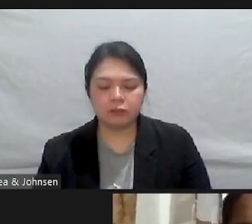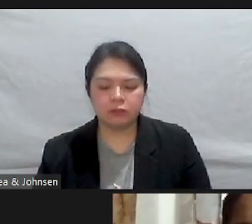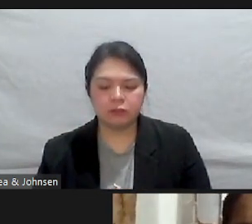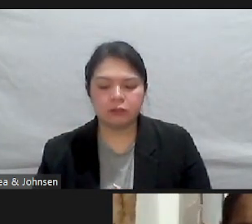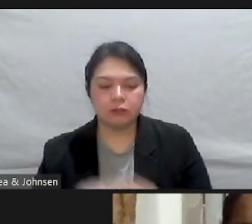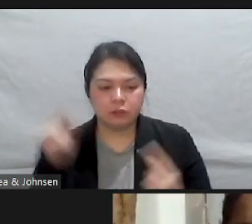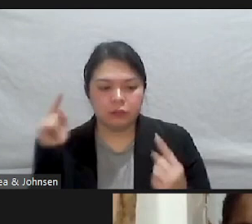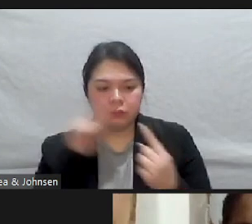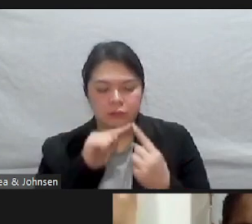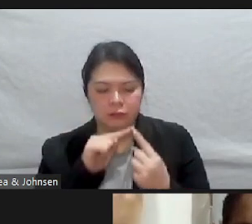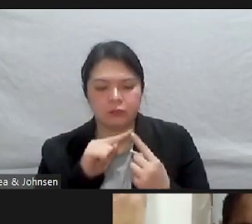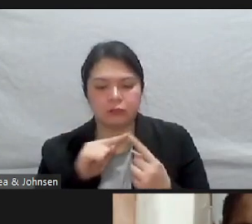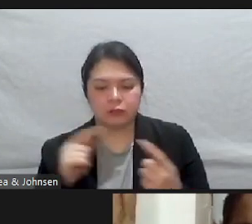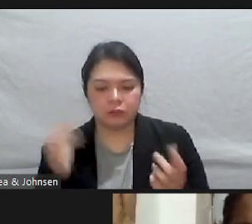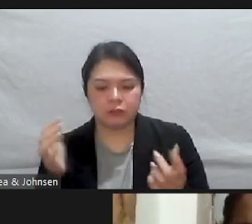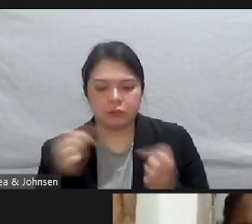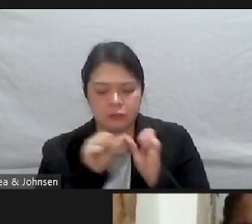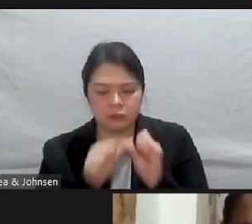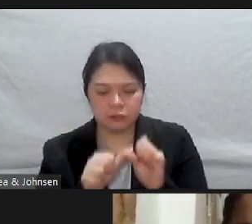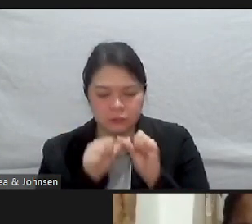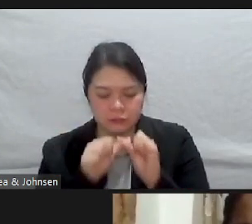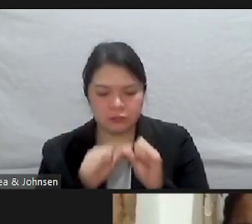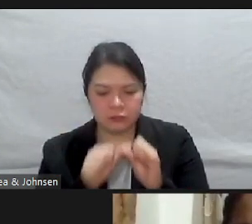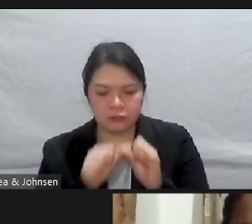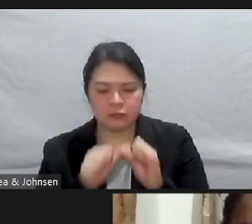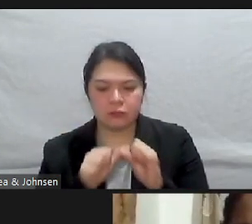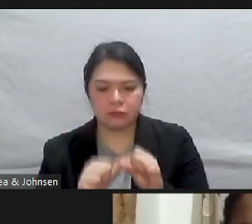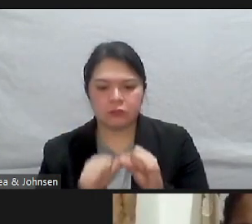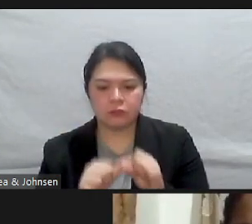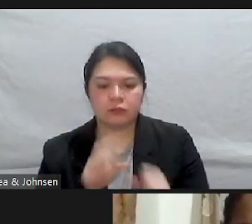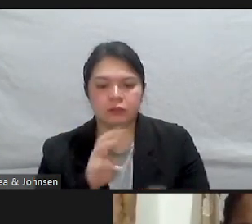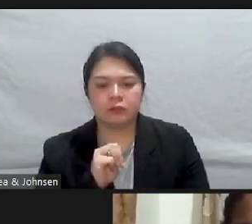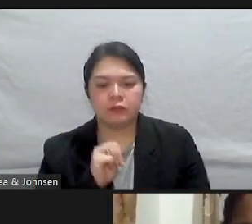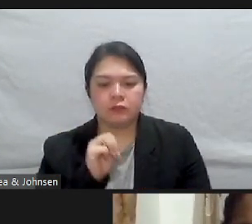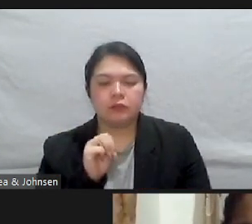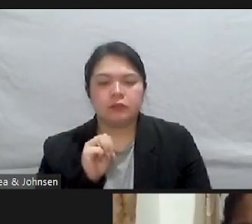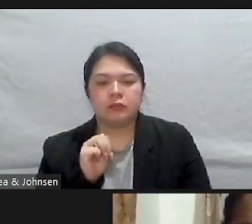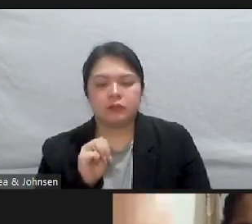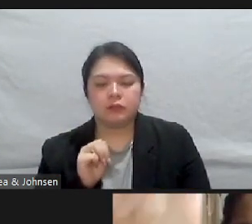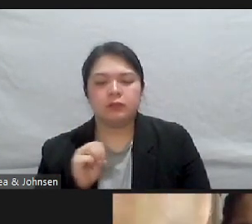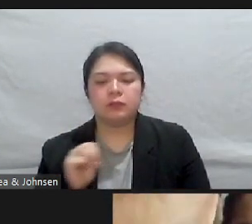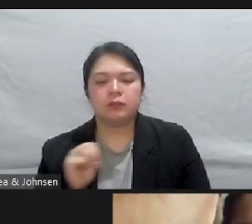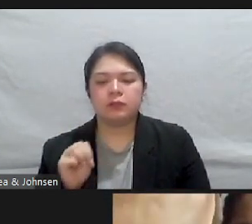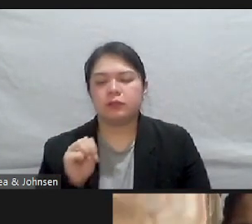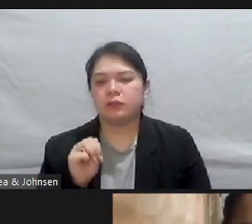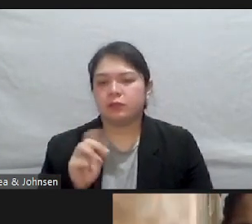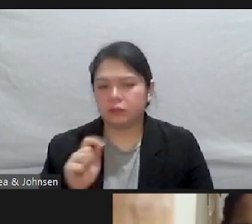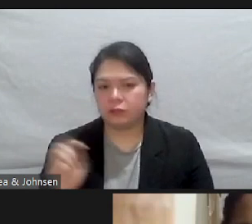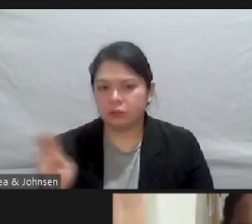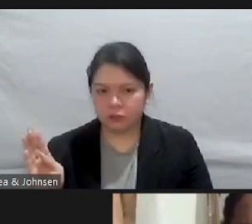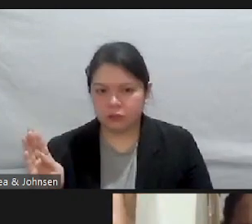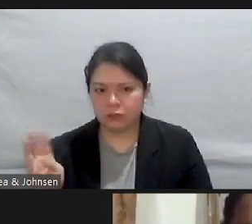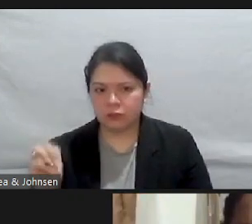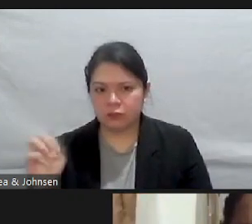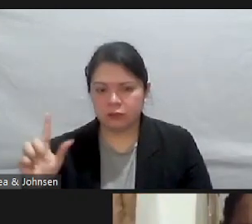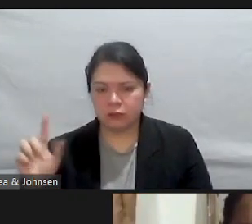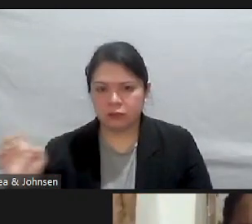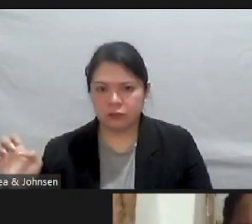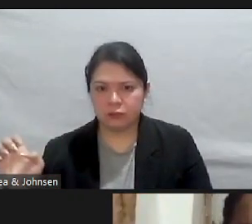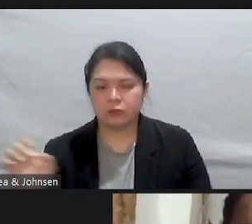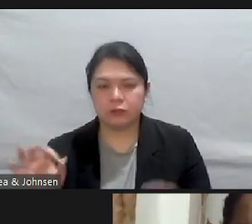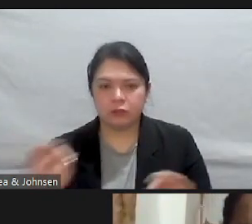layunin na panatilihin itong ating mother tongue-based multilingual education. Kung ito ay ipapasa sa